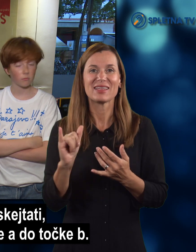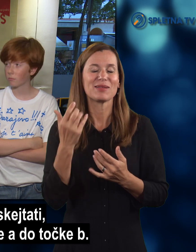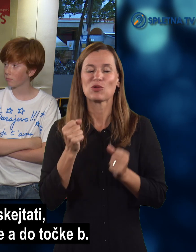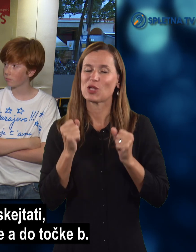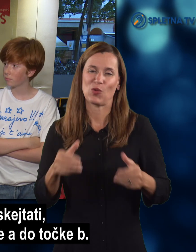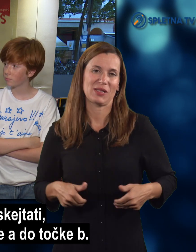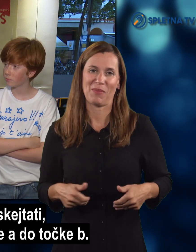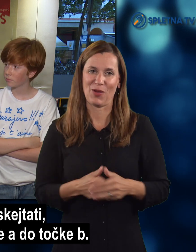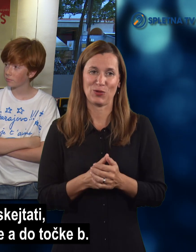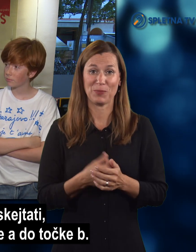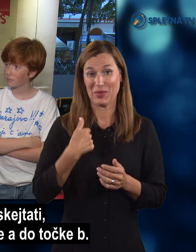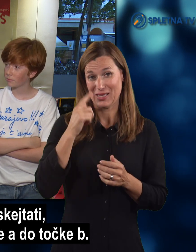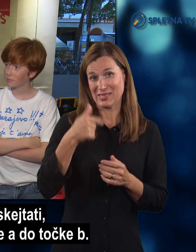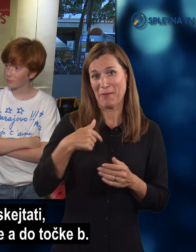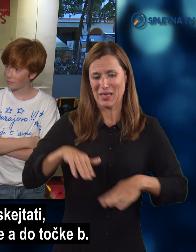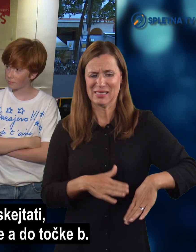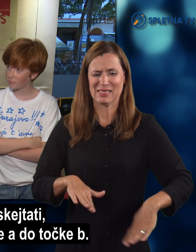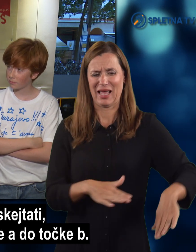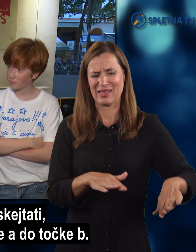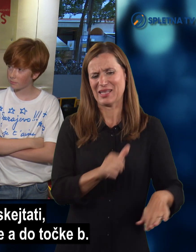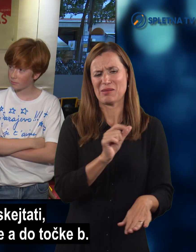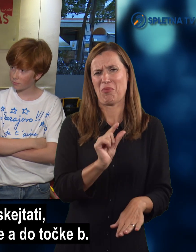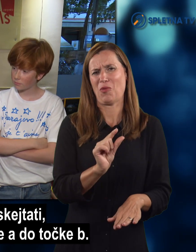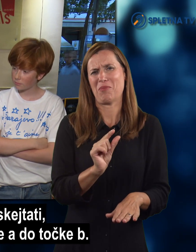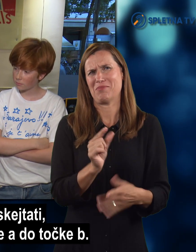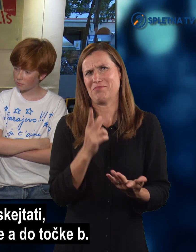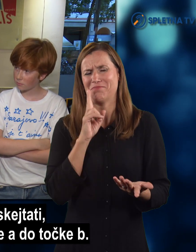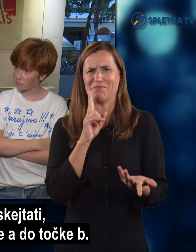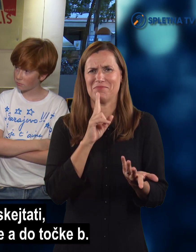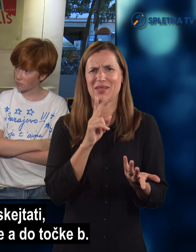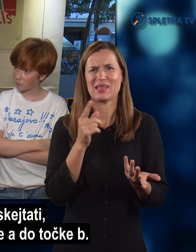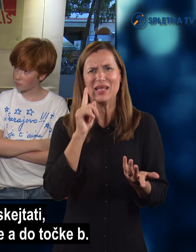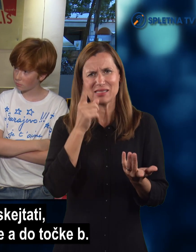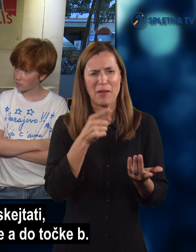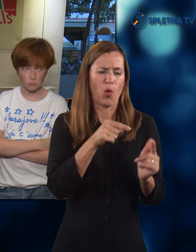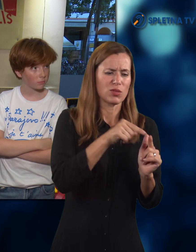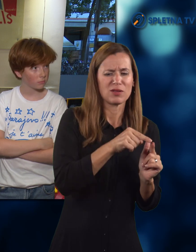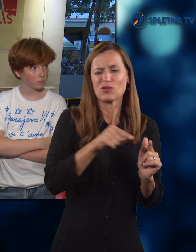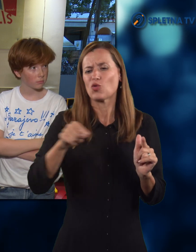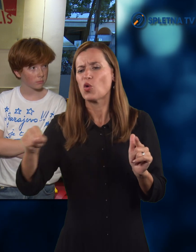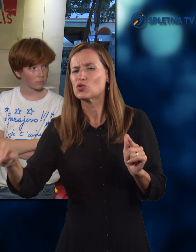Jaz znam skejtati samo toliko, pač, da ne vem, se vozim od točke A do točke B.